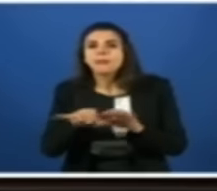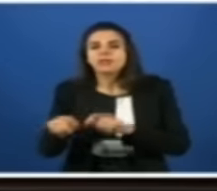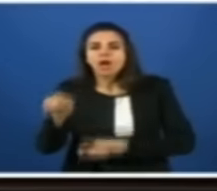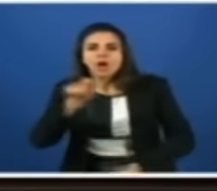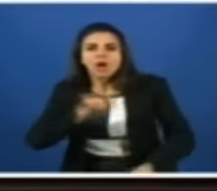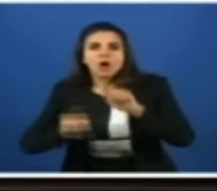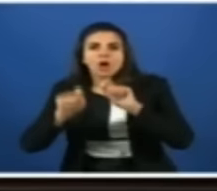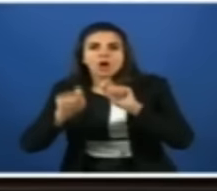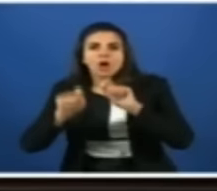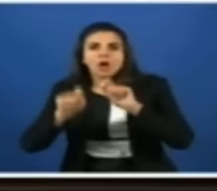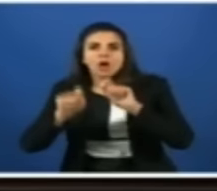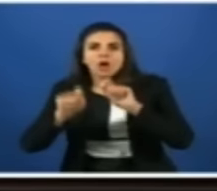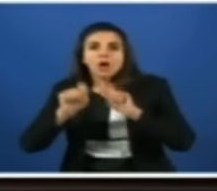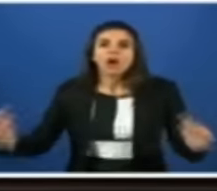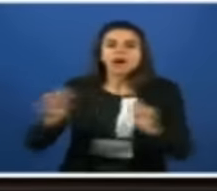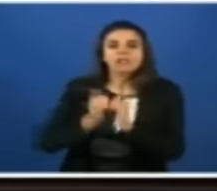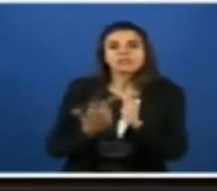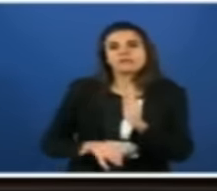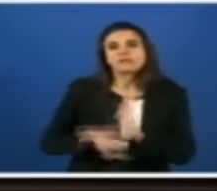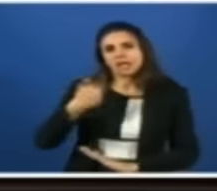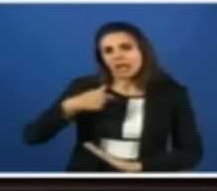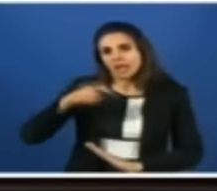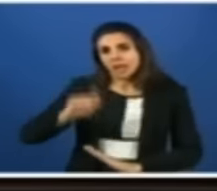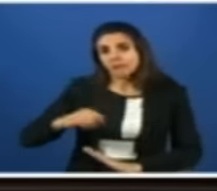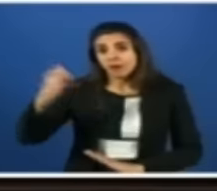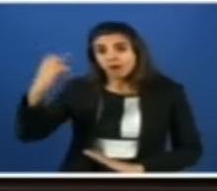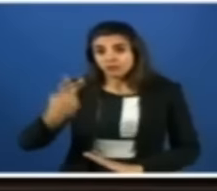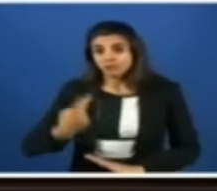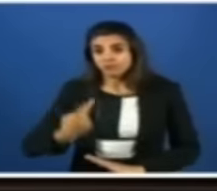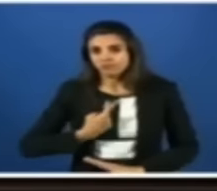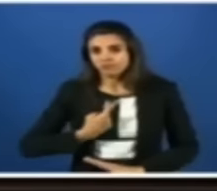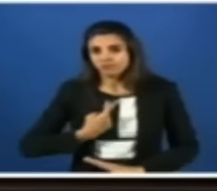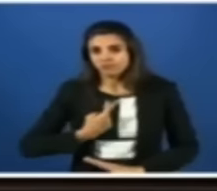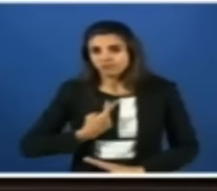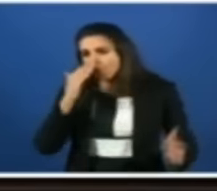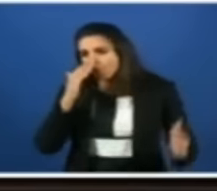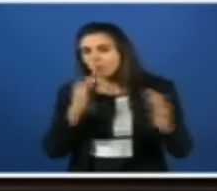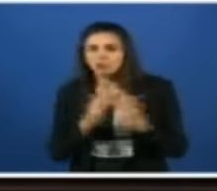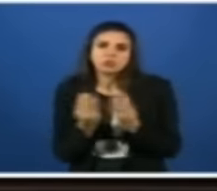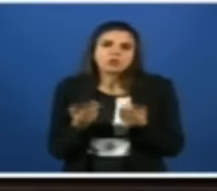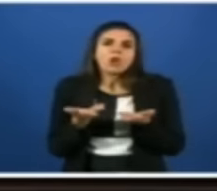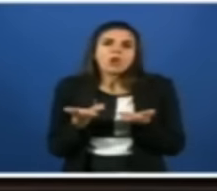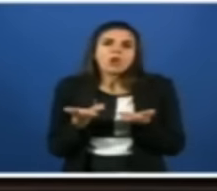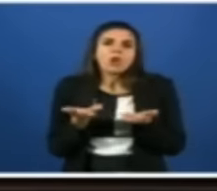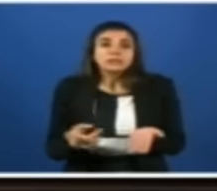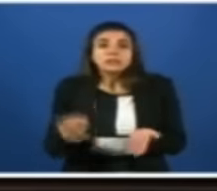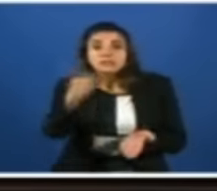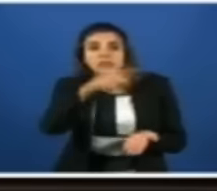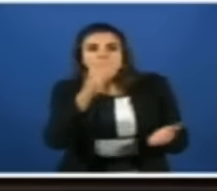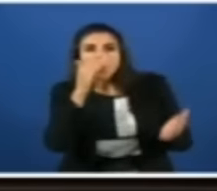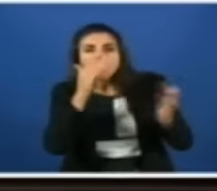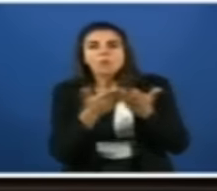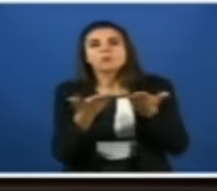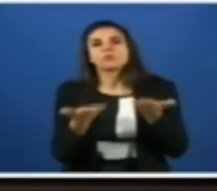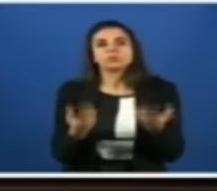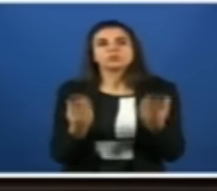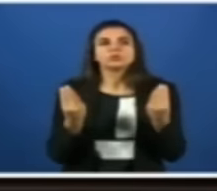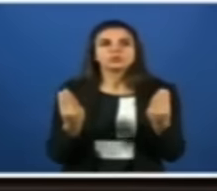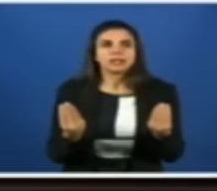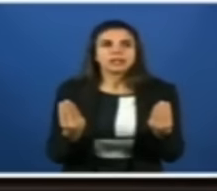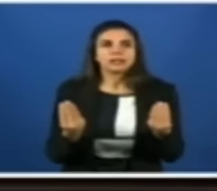kilometre. 3 katından fazla. AK Parti iktidarına yakışan da budur. Sizlere yakışan da budur.